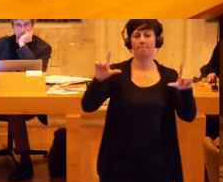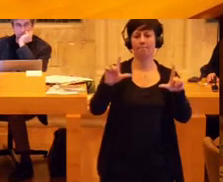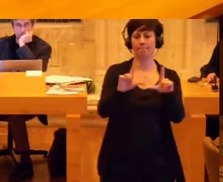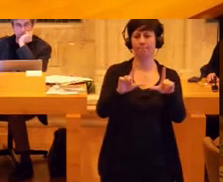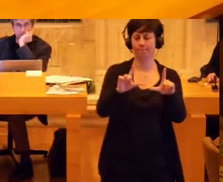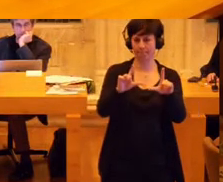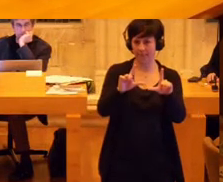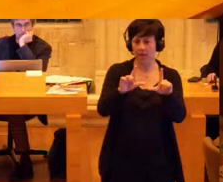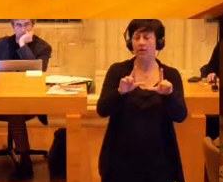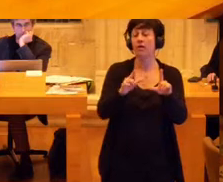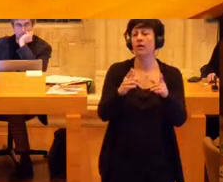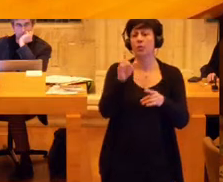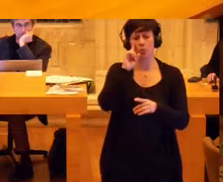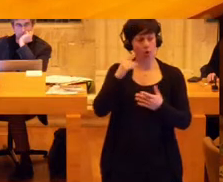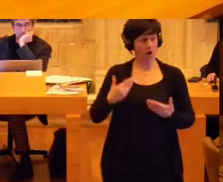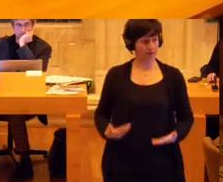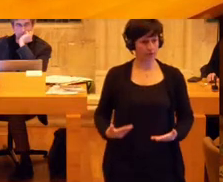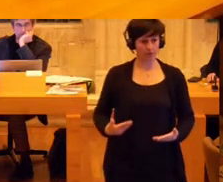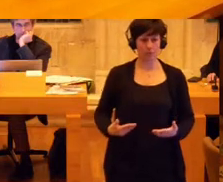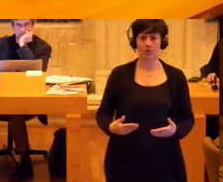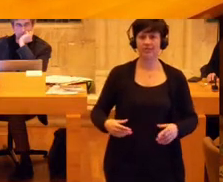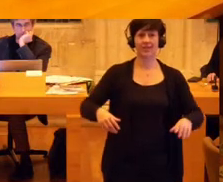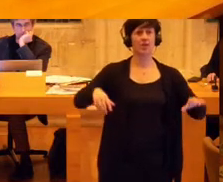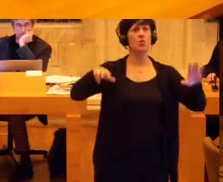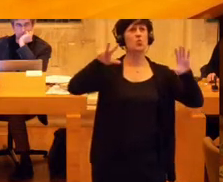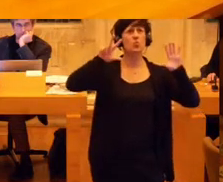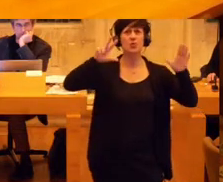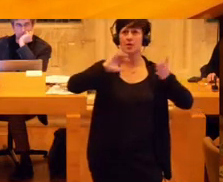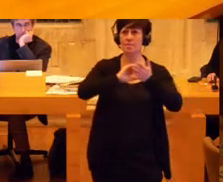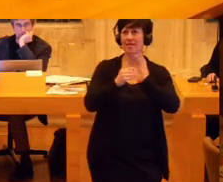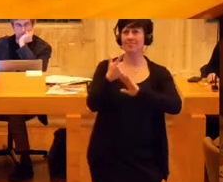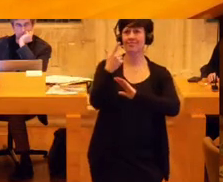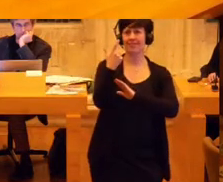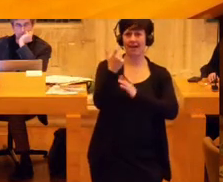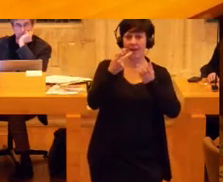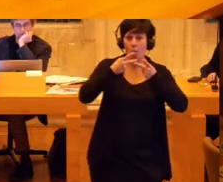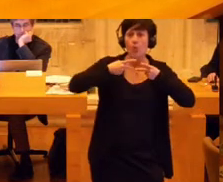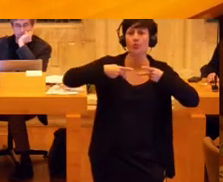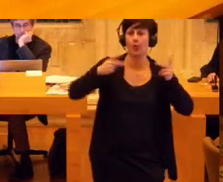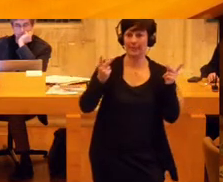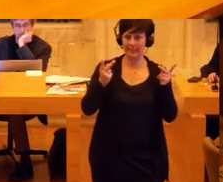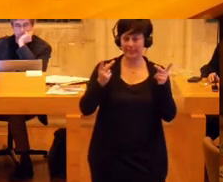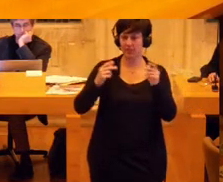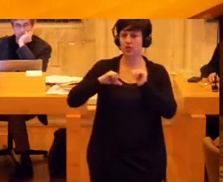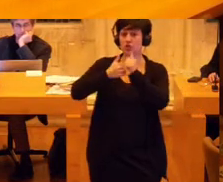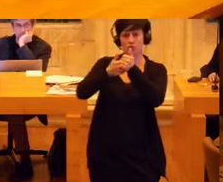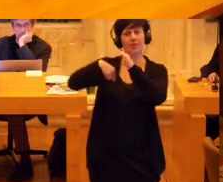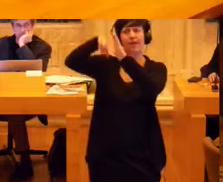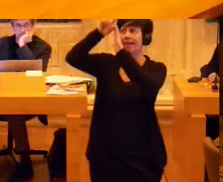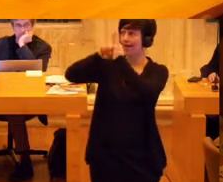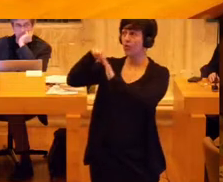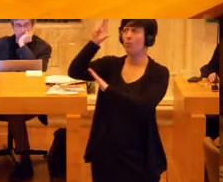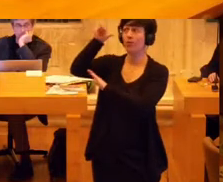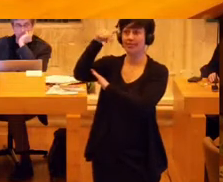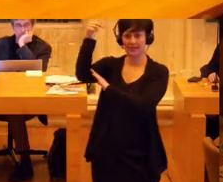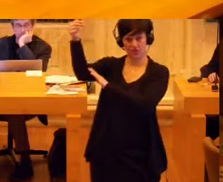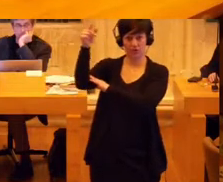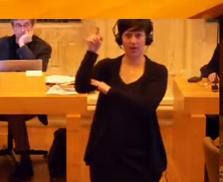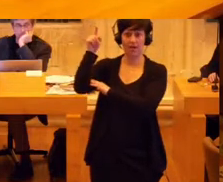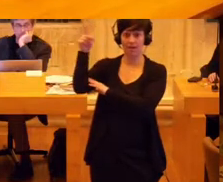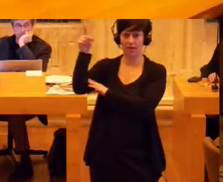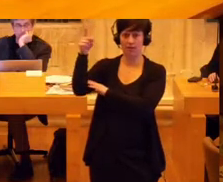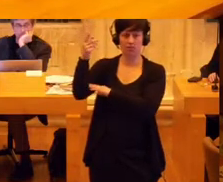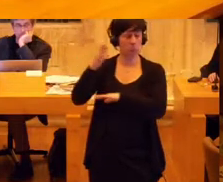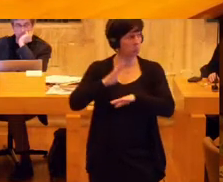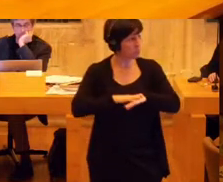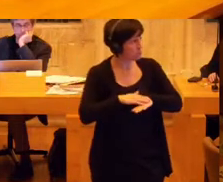puisqu'aujourd'hui, c'est un affichage de 8 mètres carrés qui est autorisé à travers le règlement national de publicité pour un sujet qui, je crois, n'est pas